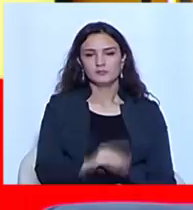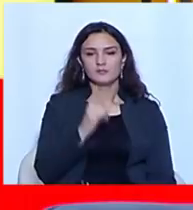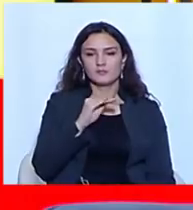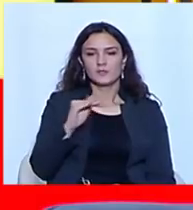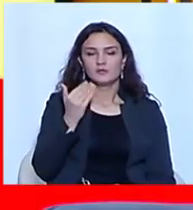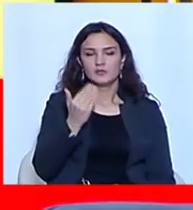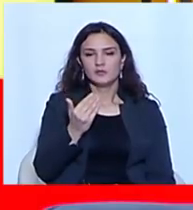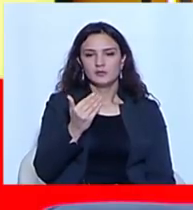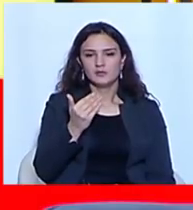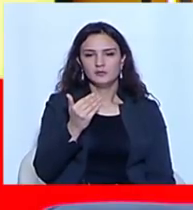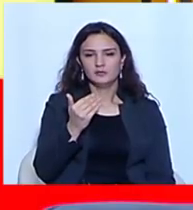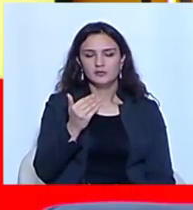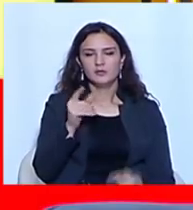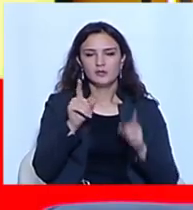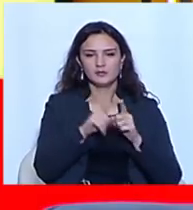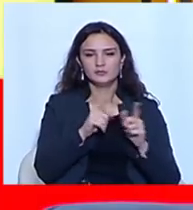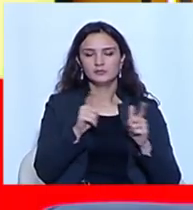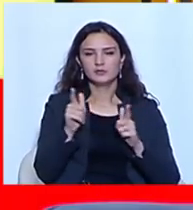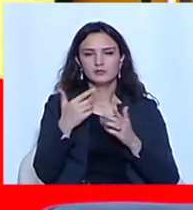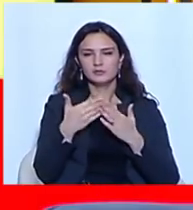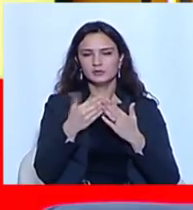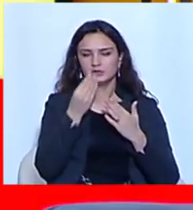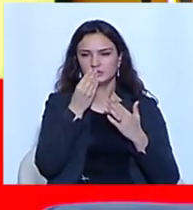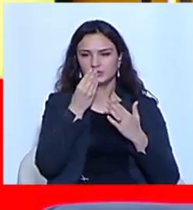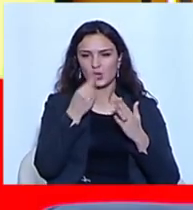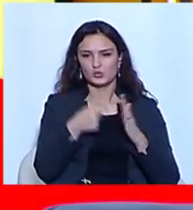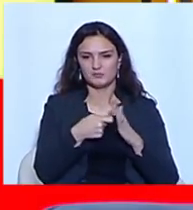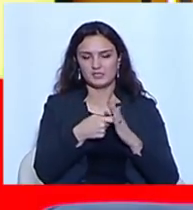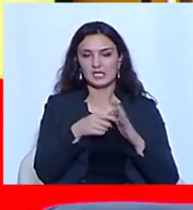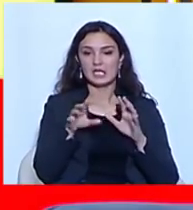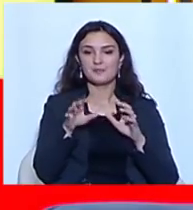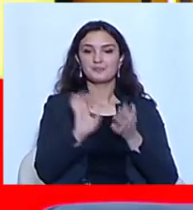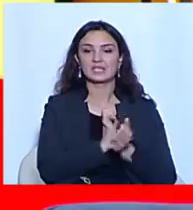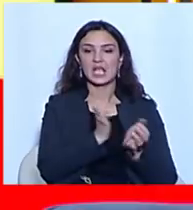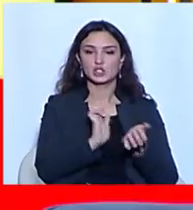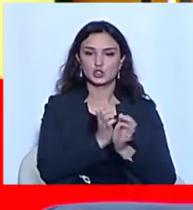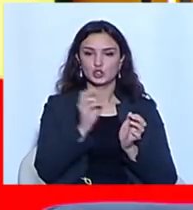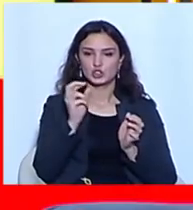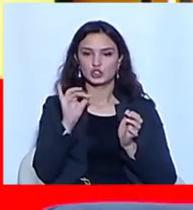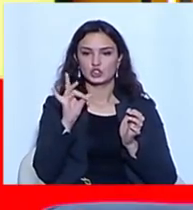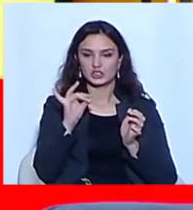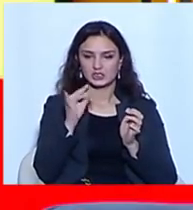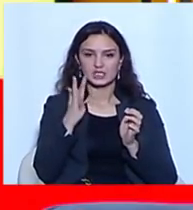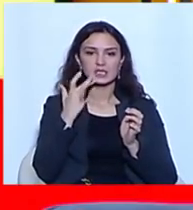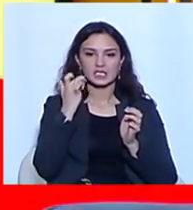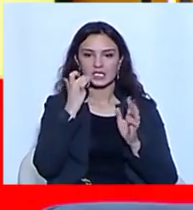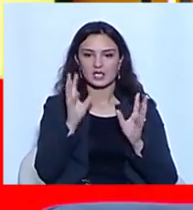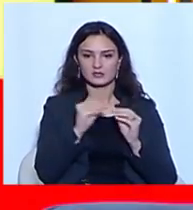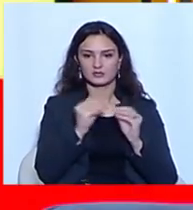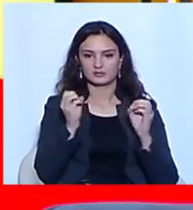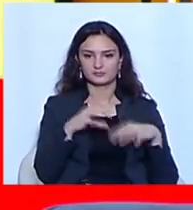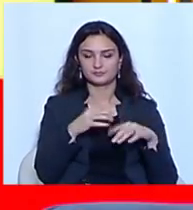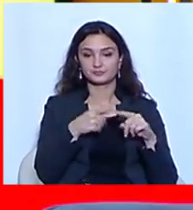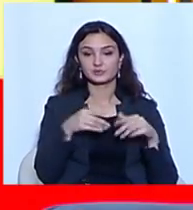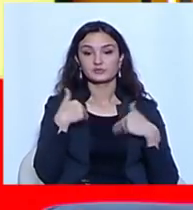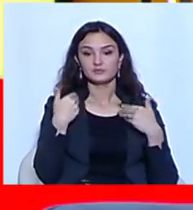ბავშვისათვის კეთილი გაზრახვით, ასევე შემზადებული მაგალითად საუზმე. ხაჭოში ჩაწყობილი ჩირი თხილებთან ერთად, რომელიც გაცილებით